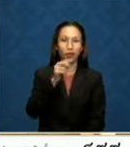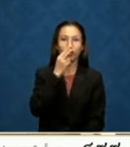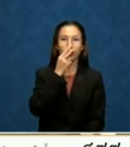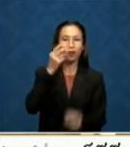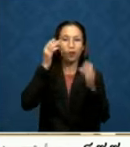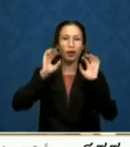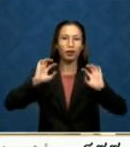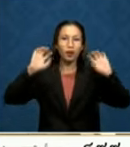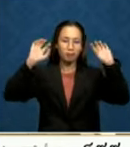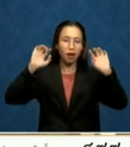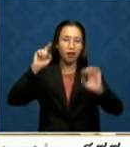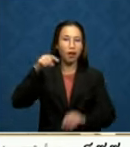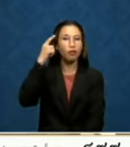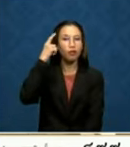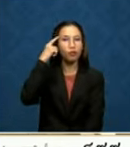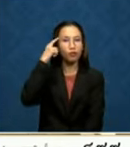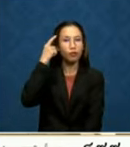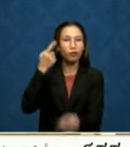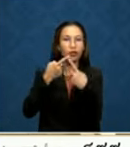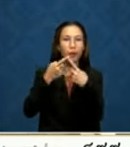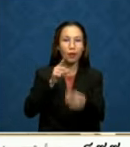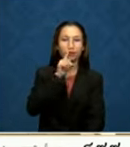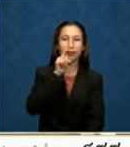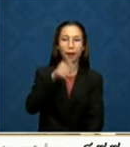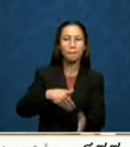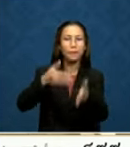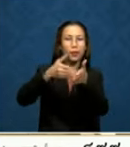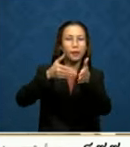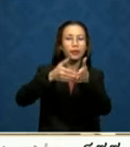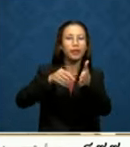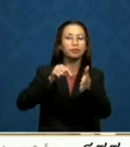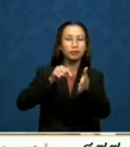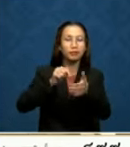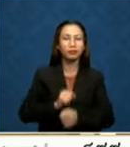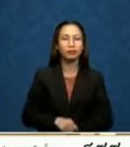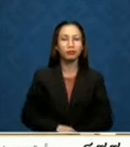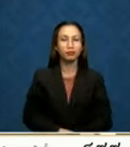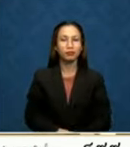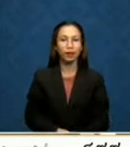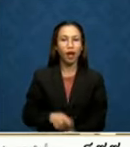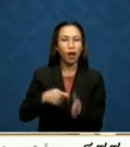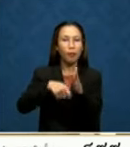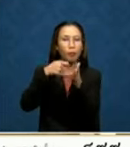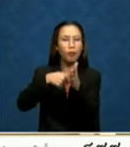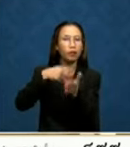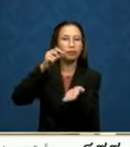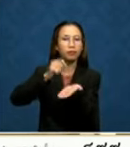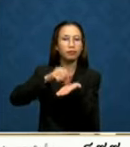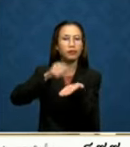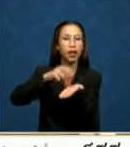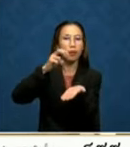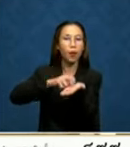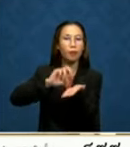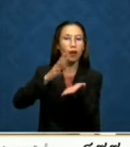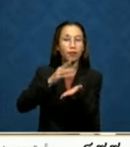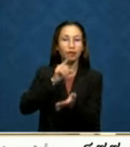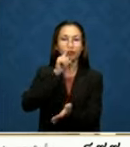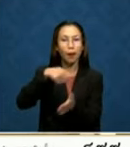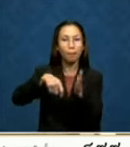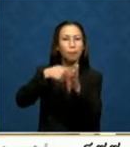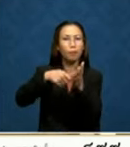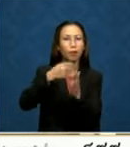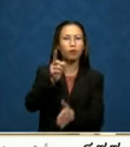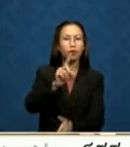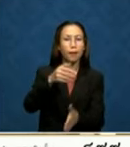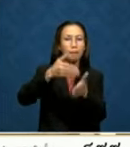าลถึงจะรู้แต่ต้องถามอุปสรรคว่าเหตุที่ไม่เซ็นรับรองมานั้นมันมีอุปสรรคอะไ